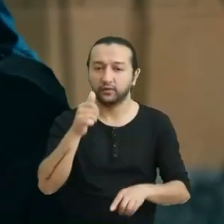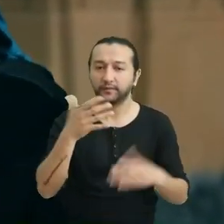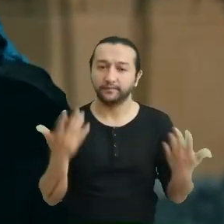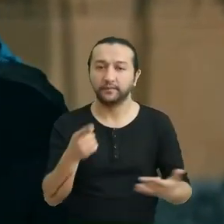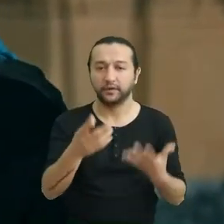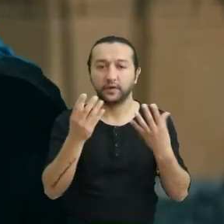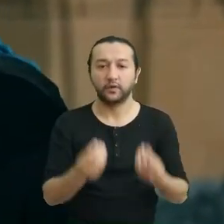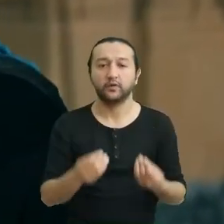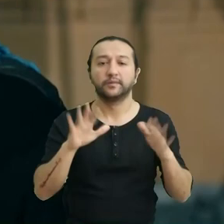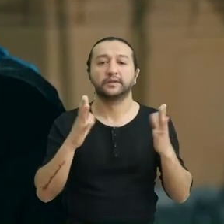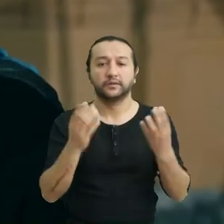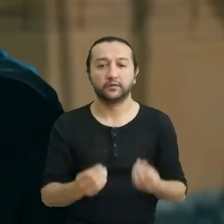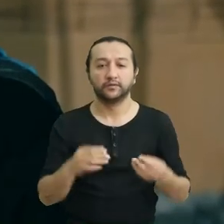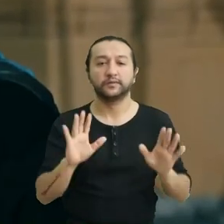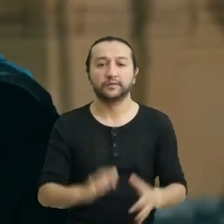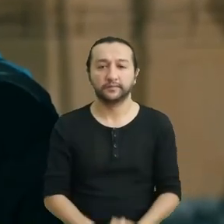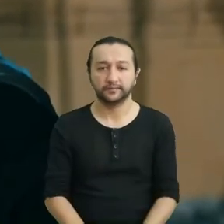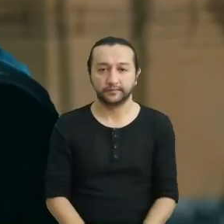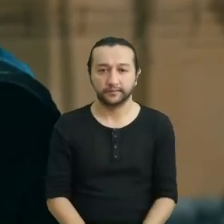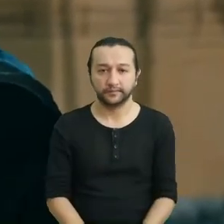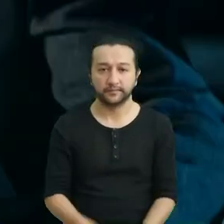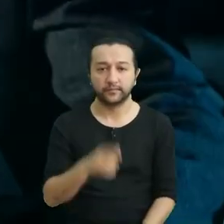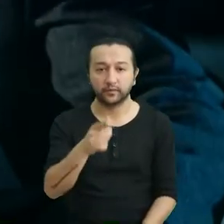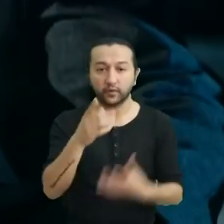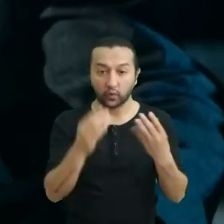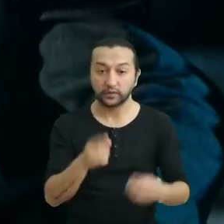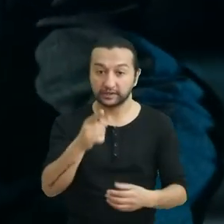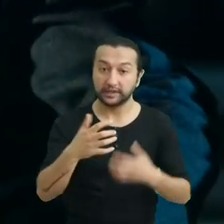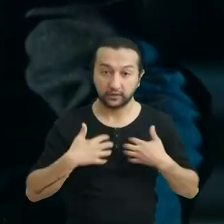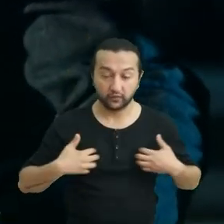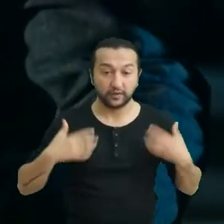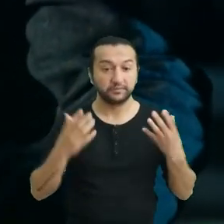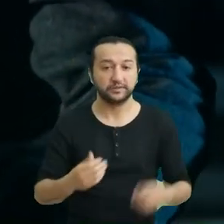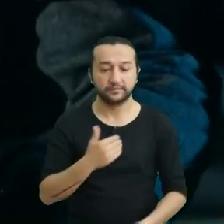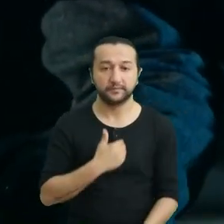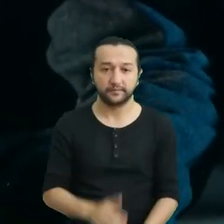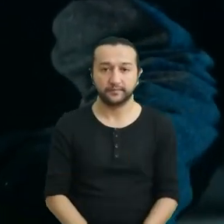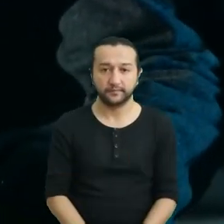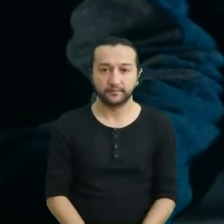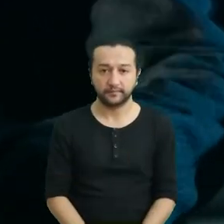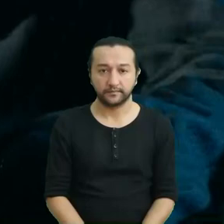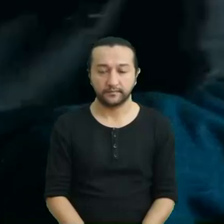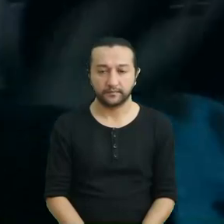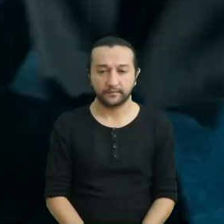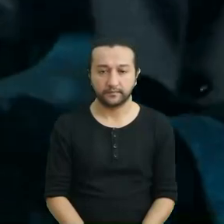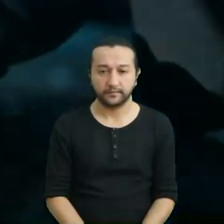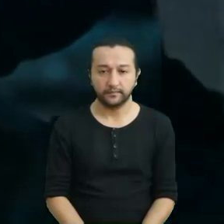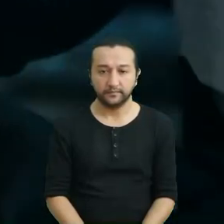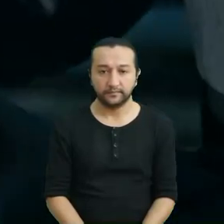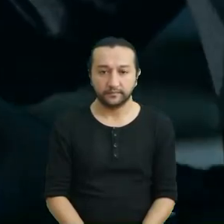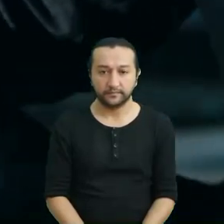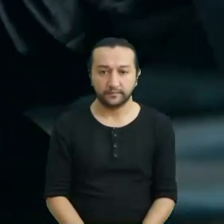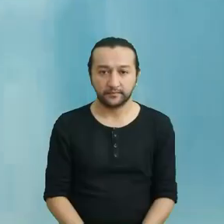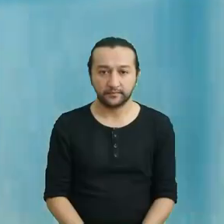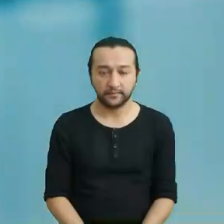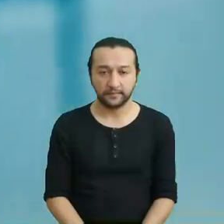Ah Kado, olmadı. Oysa sana güvenmiştim. Önüne doğru yürüdü,